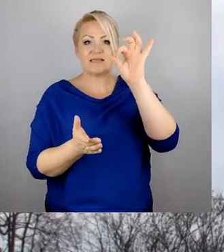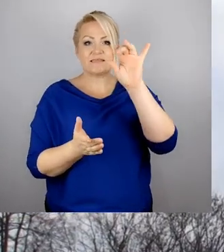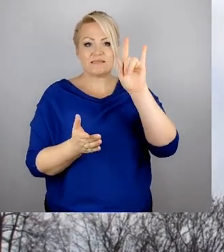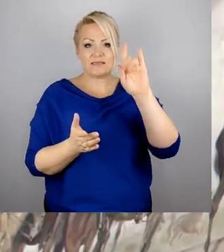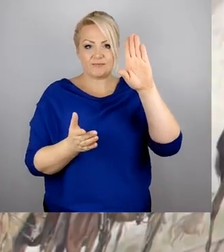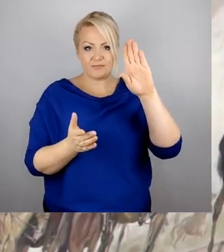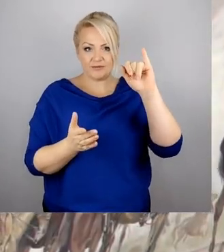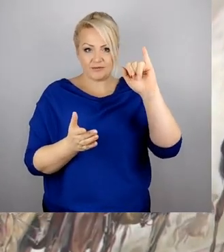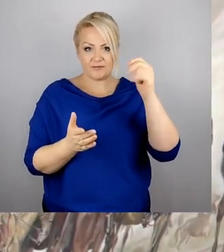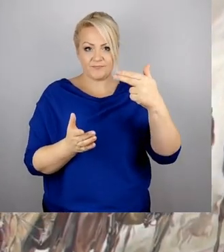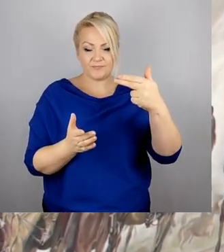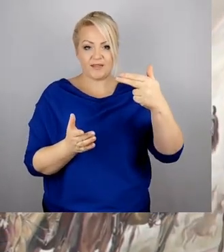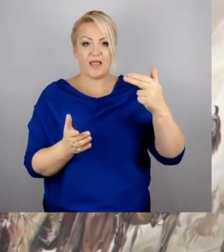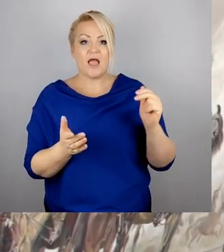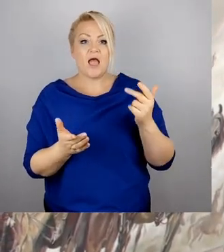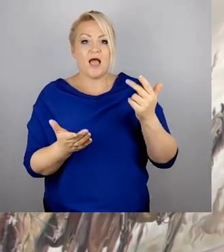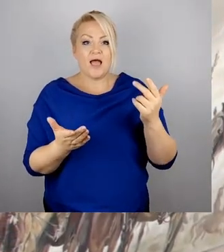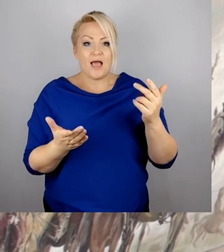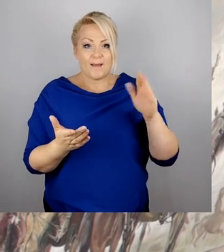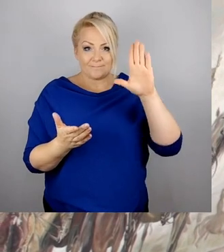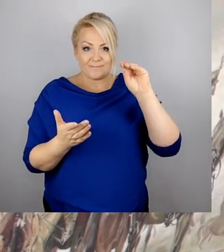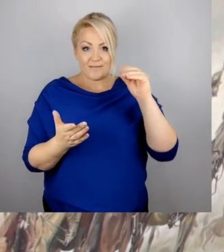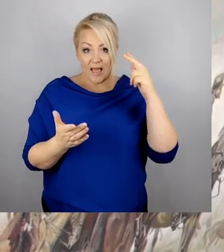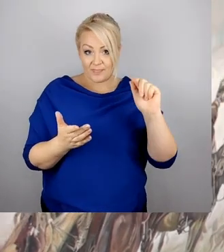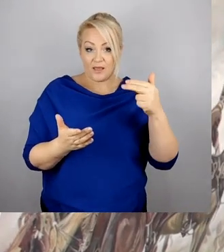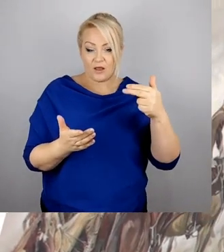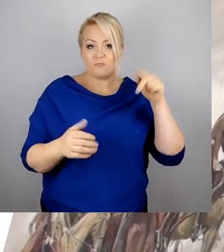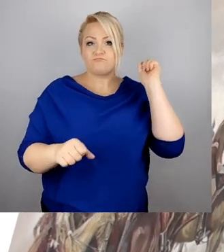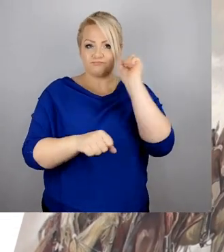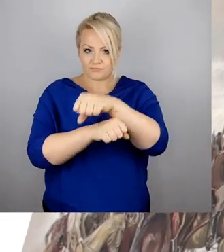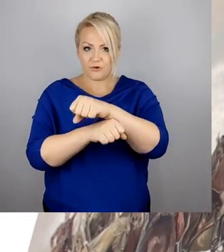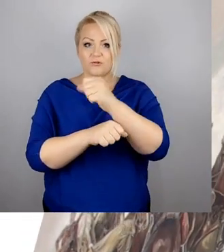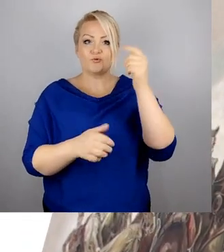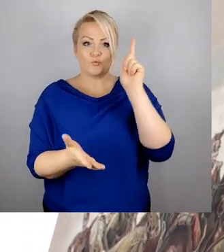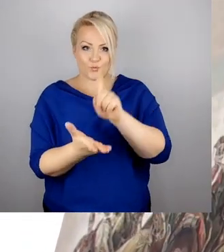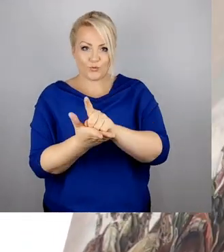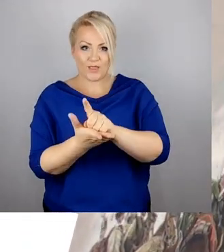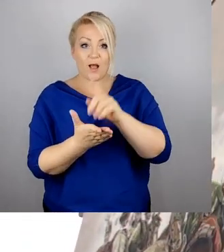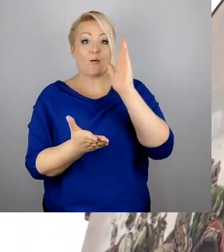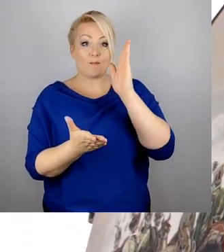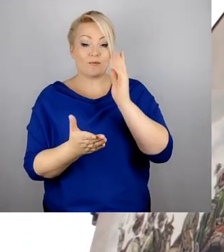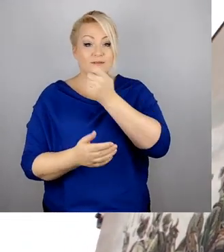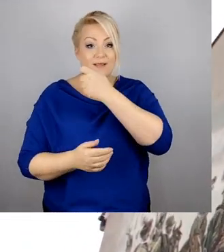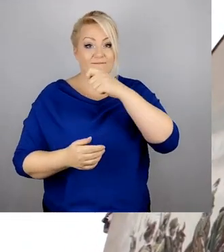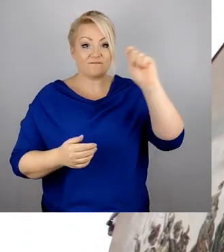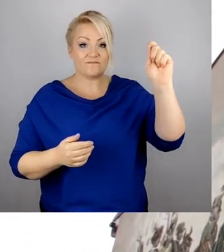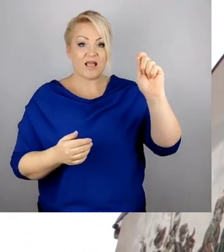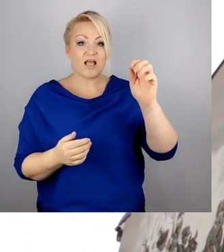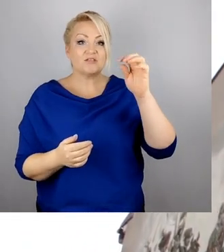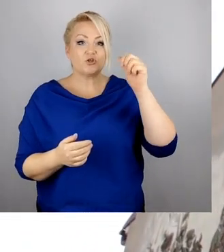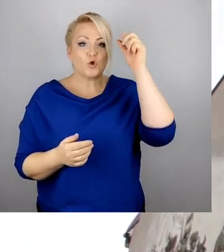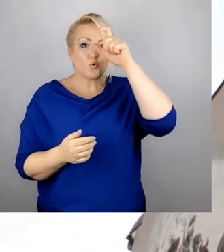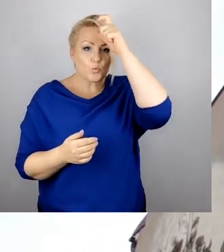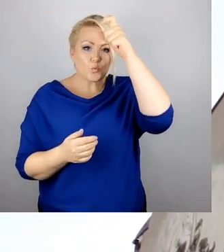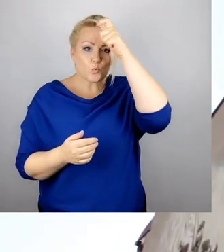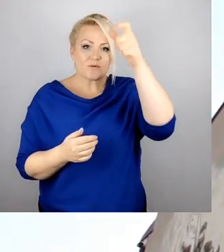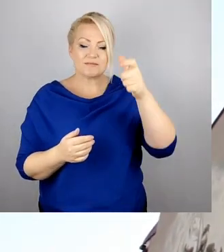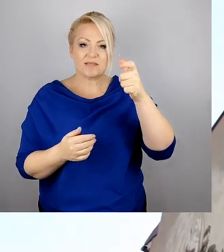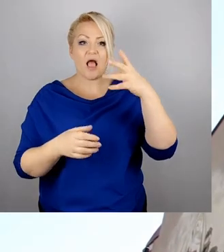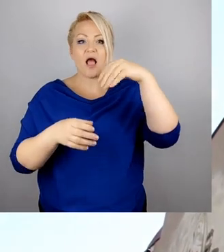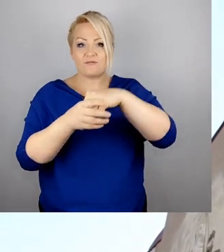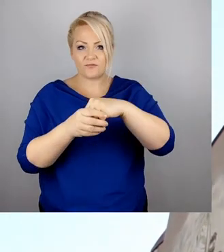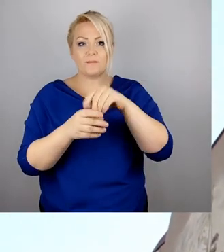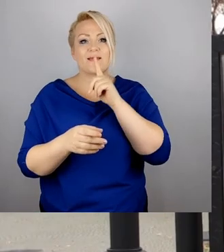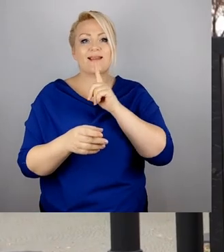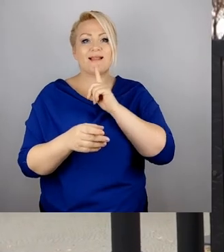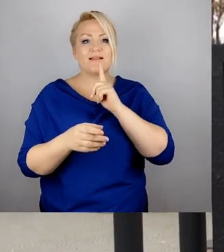Siedmiogrodzie. Najsłynniejsza batalia rozegrała się pod Sybinem, gdzie Bem stawił zwycięsko czoło połączonym siłom Austrii